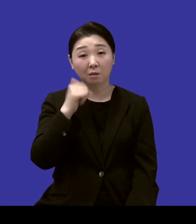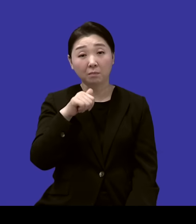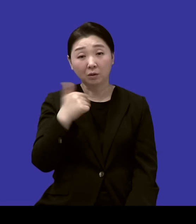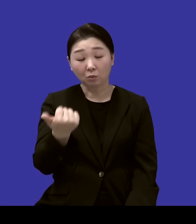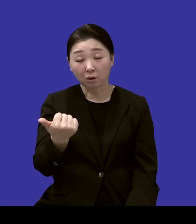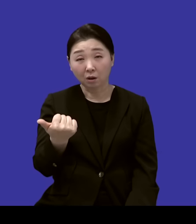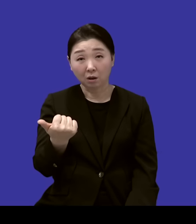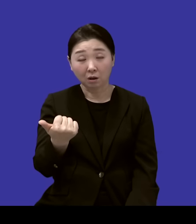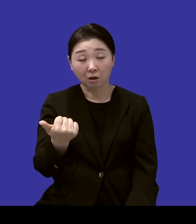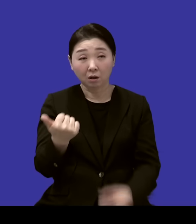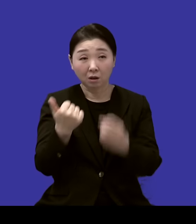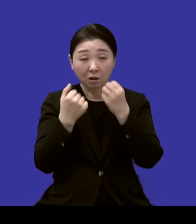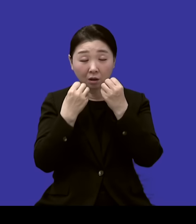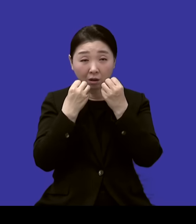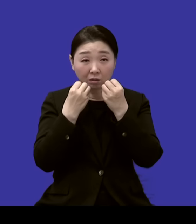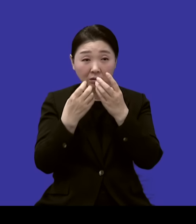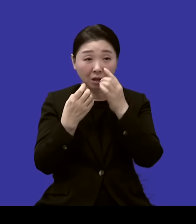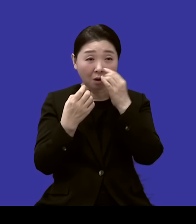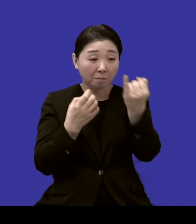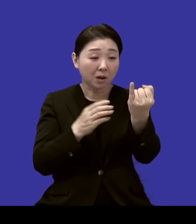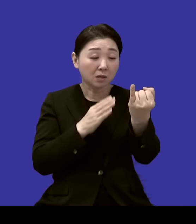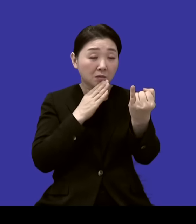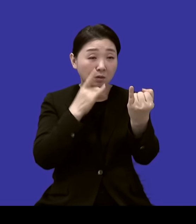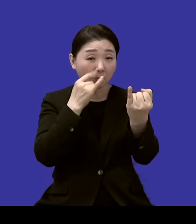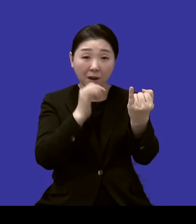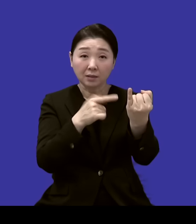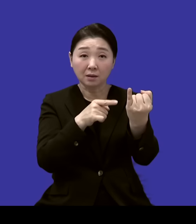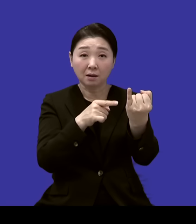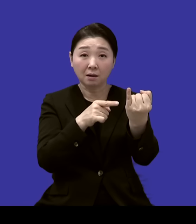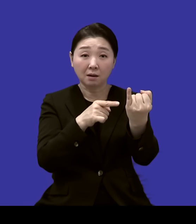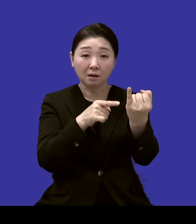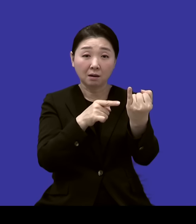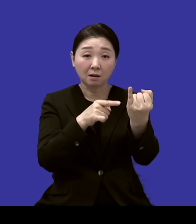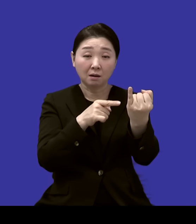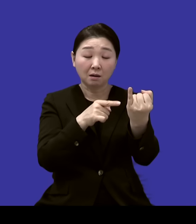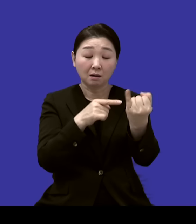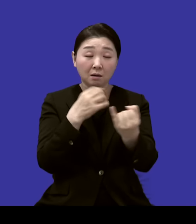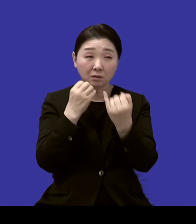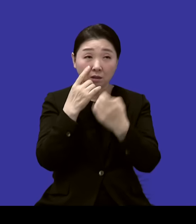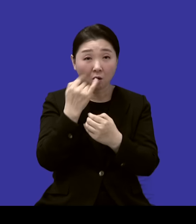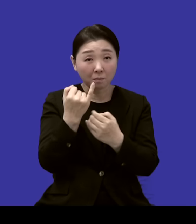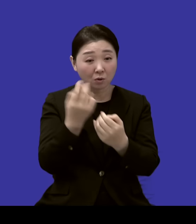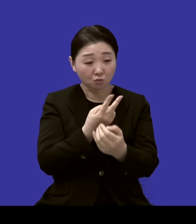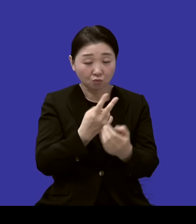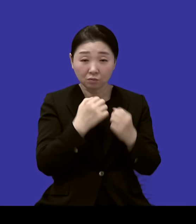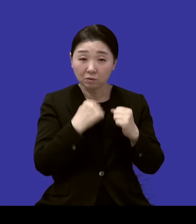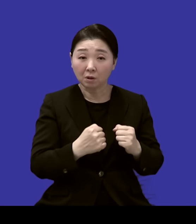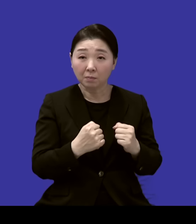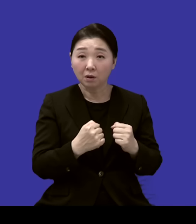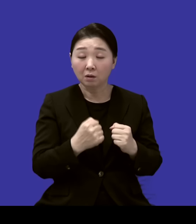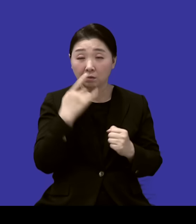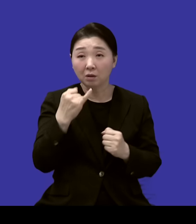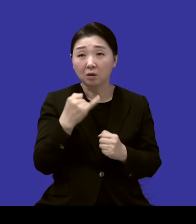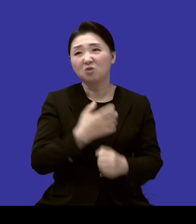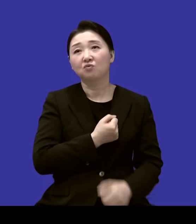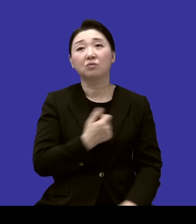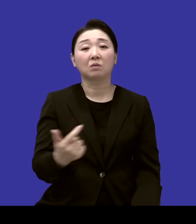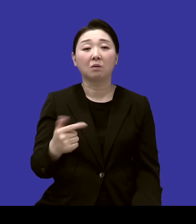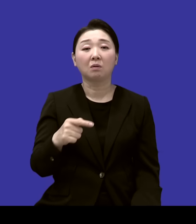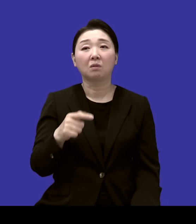새엄마랑 새어머니는 둘이 남은 친엄마가 아니고 그럼 어떻게 되는 새엄마랑 거예요? 둘이 남은 거잖아요. 네, 그때 새어머니도 바로 충격을 너무 받으셔가지고